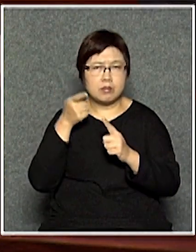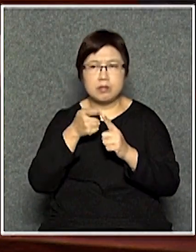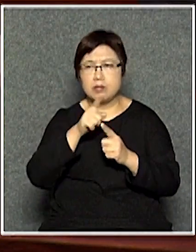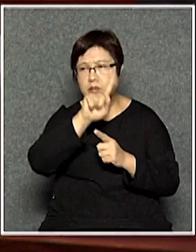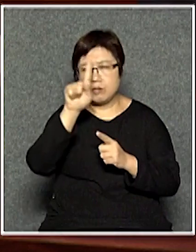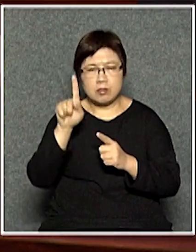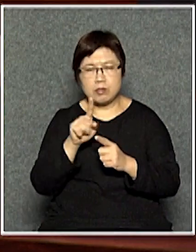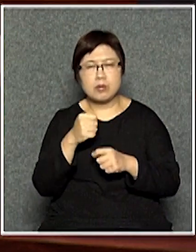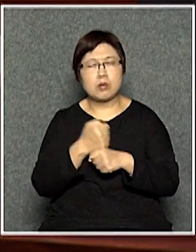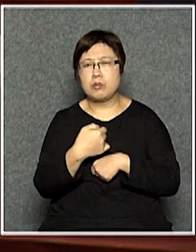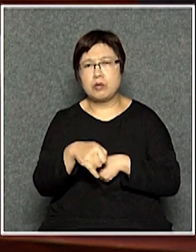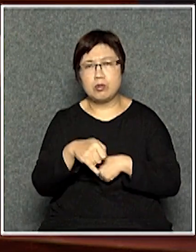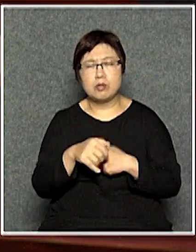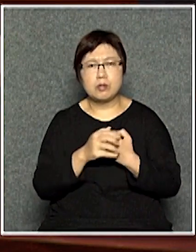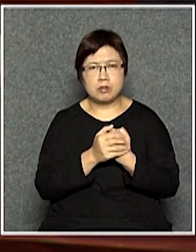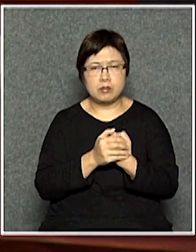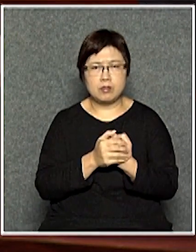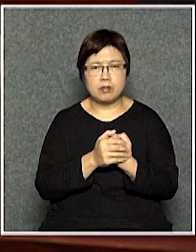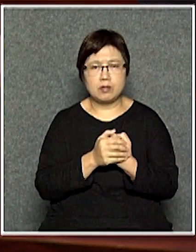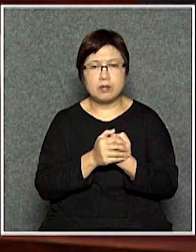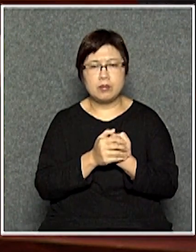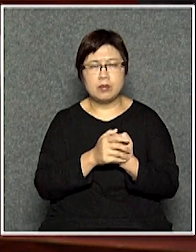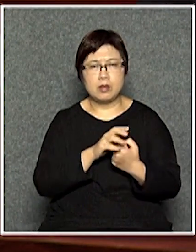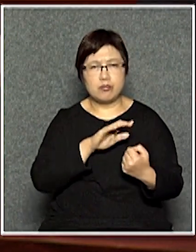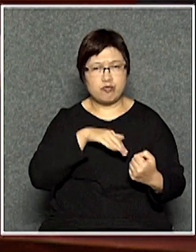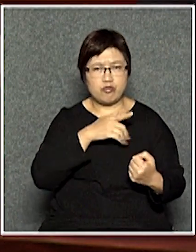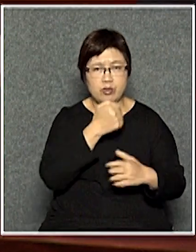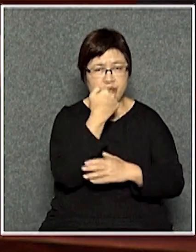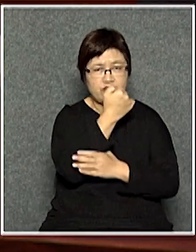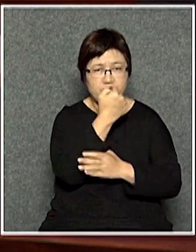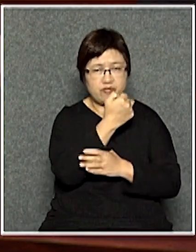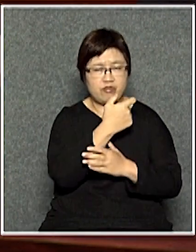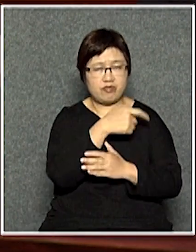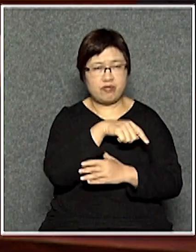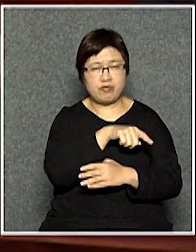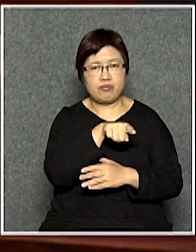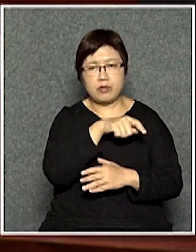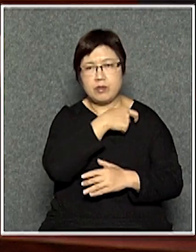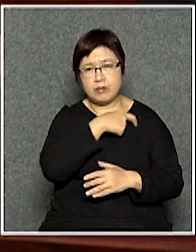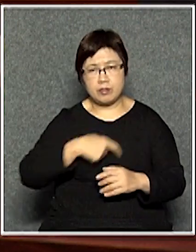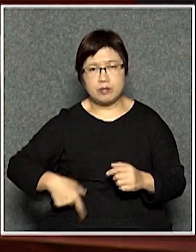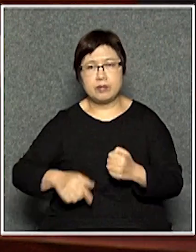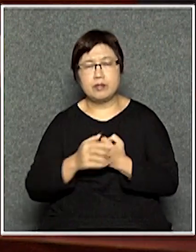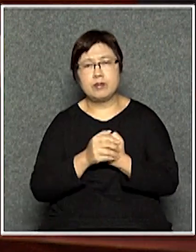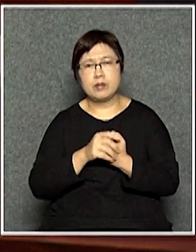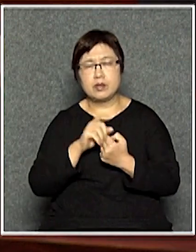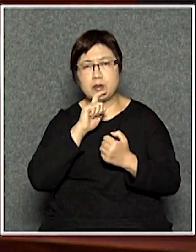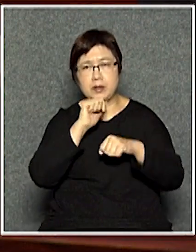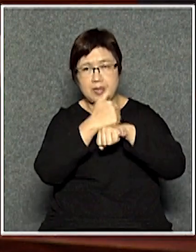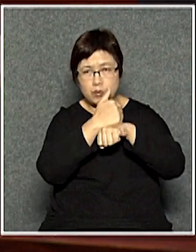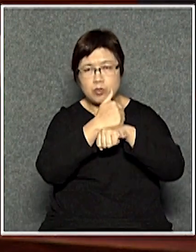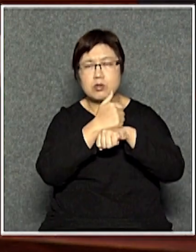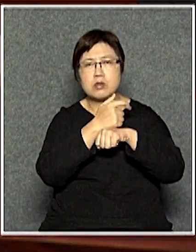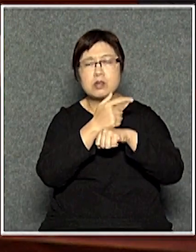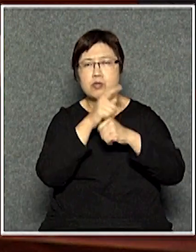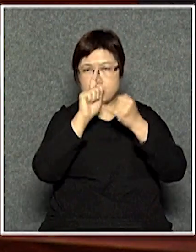嘅目的，只係咧滿足到反對派議員咧係搭一個平台，最後嘅